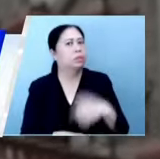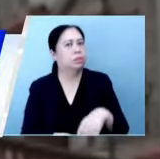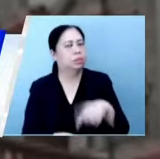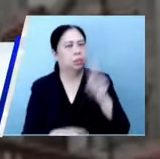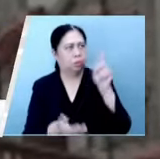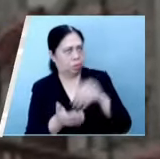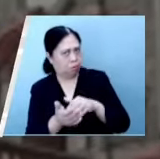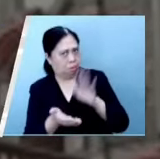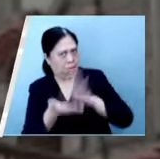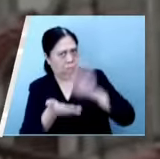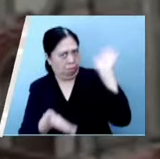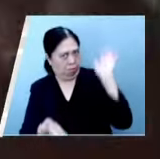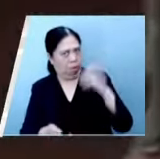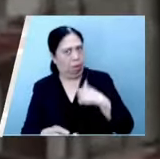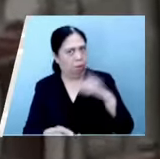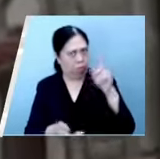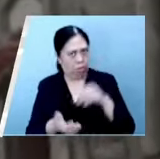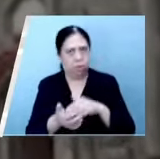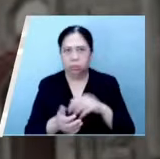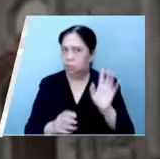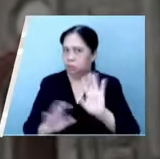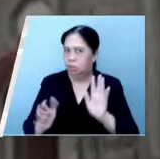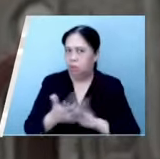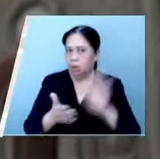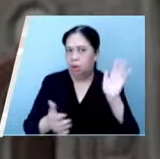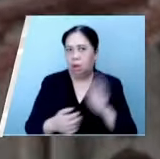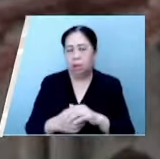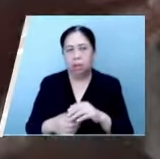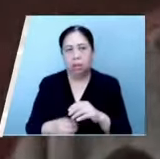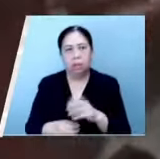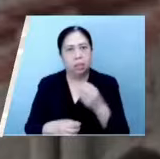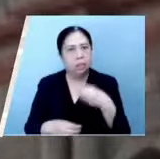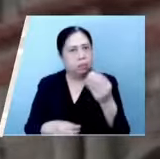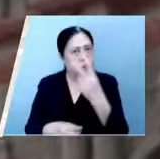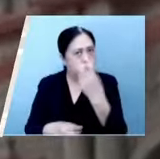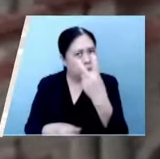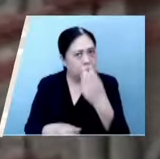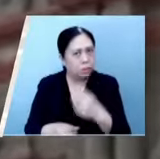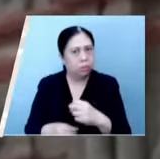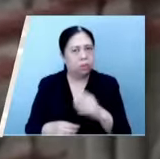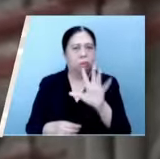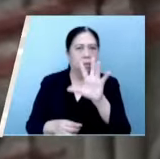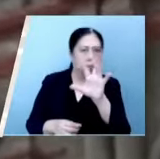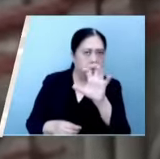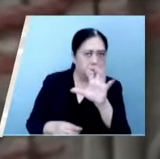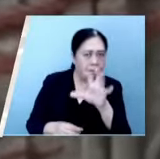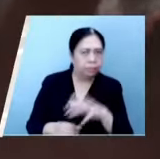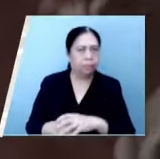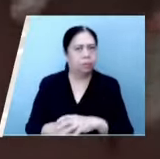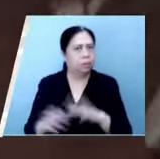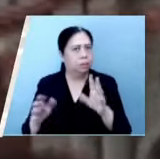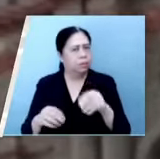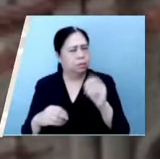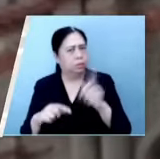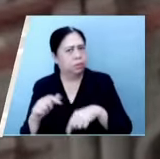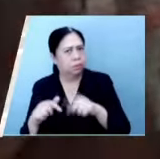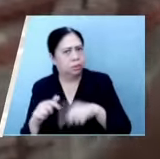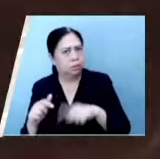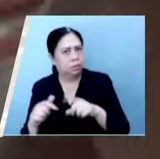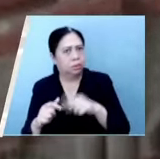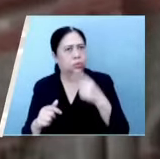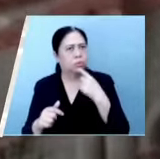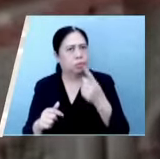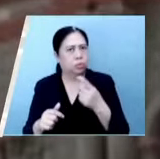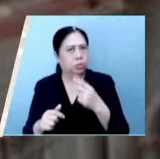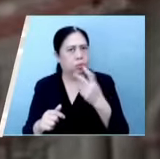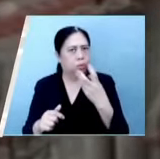bro. 1,000 is too how much. How much? How much? You? I give you 200. They buy 500. No, I can't give you 500. You say 250,